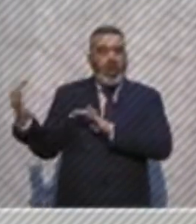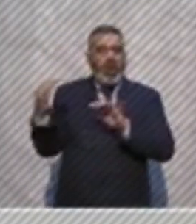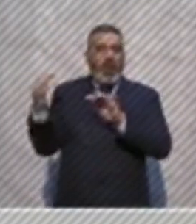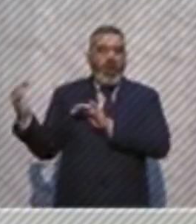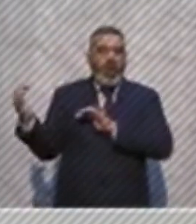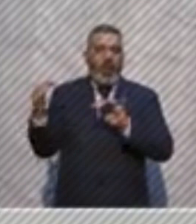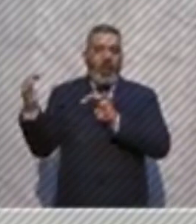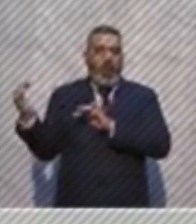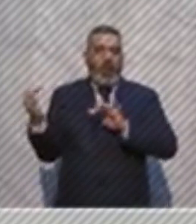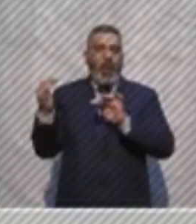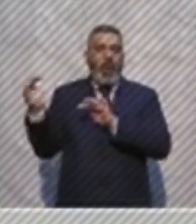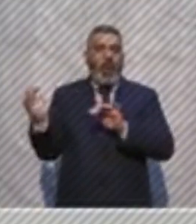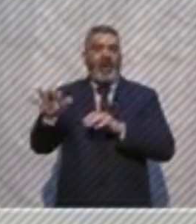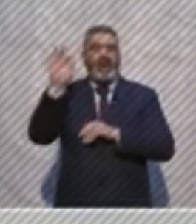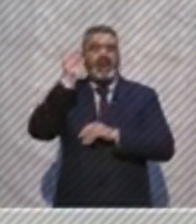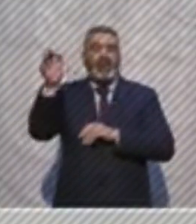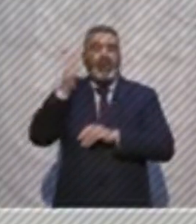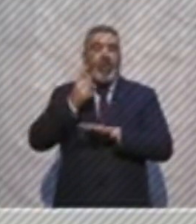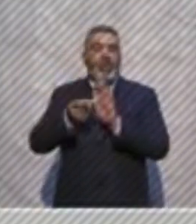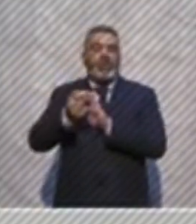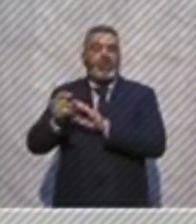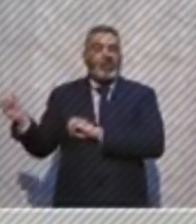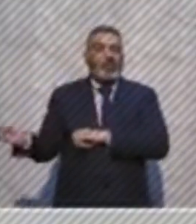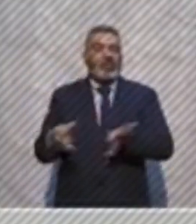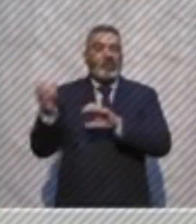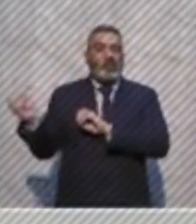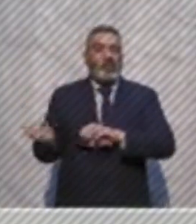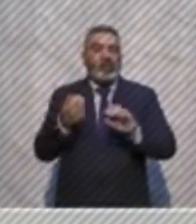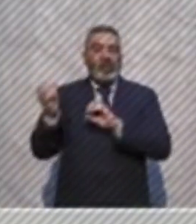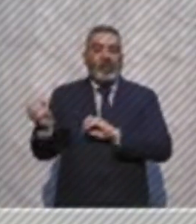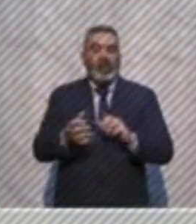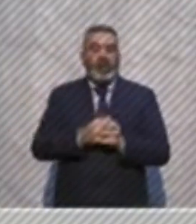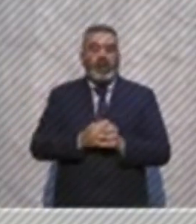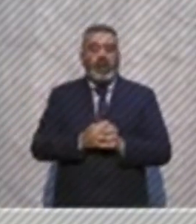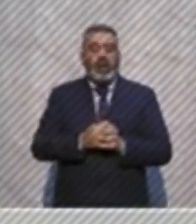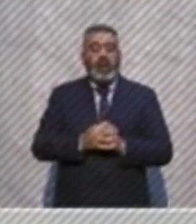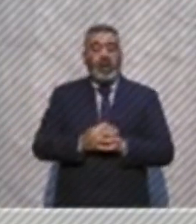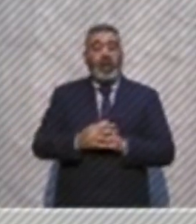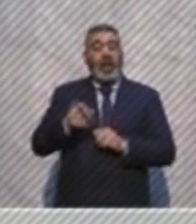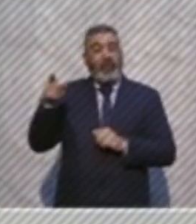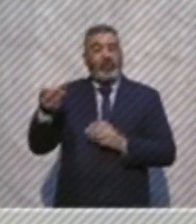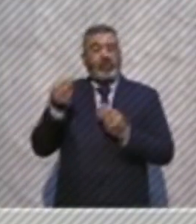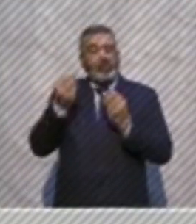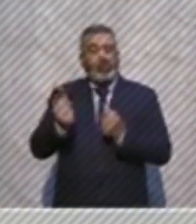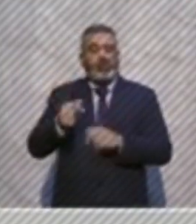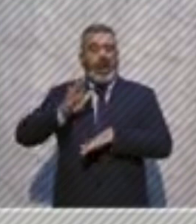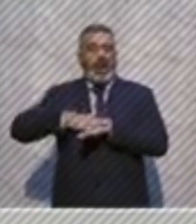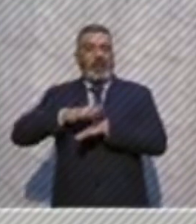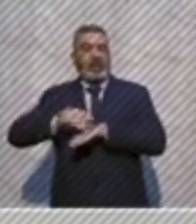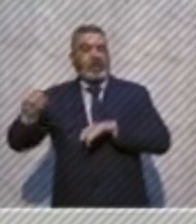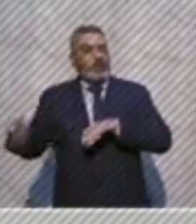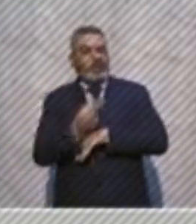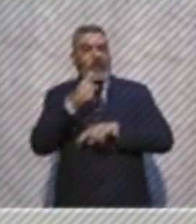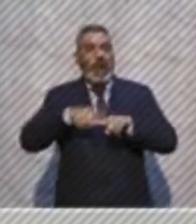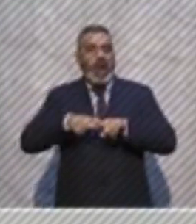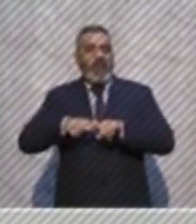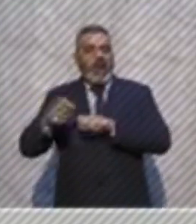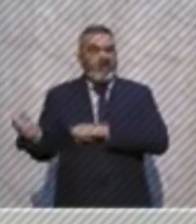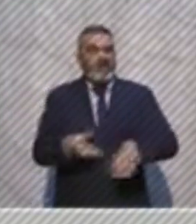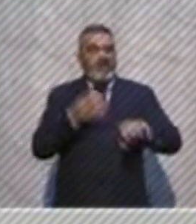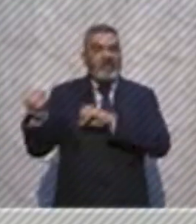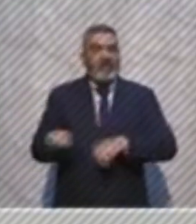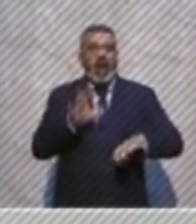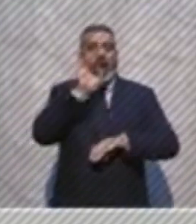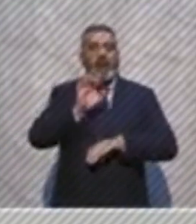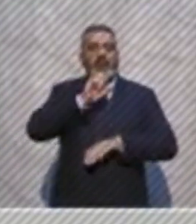προσπάθεια εργαλοποίησης κατατρεγμένων ανθρώπων και η συνειδητή προώθησή τους προς την Ελλάδα και την Ευρώπη.